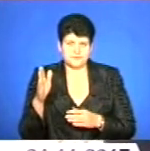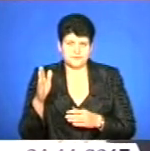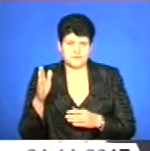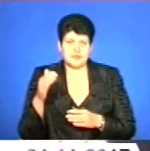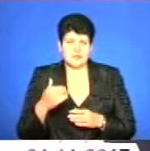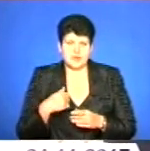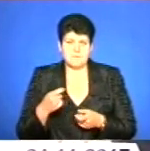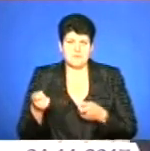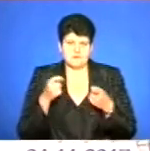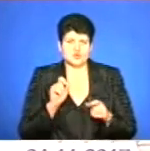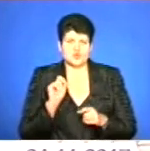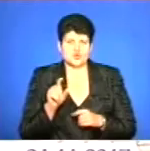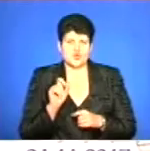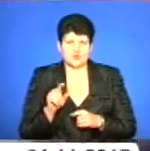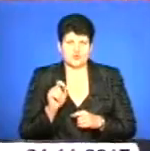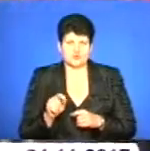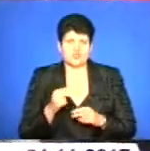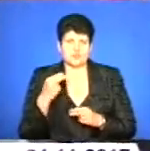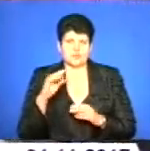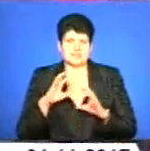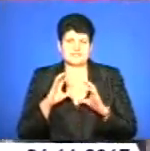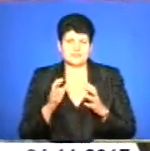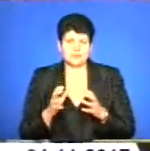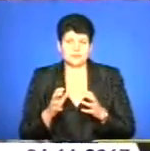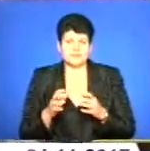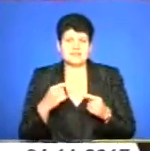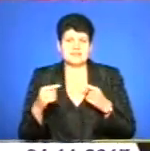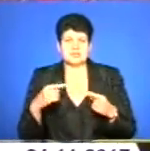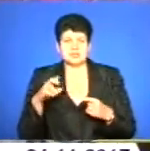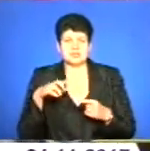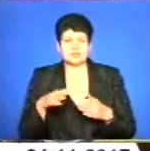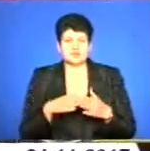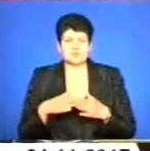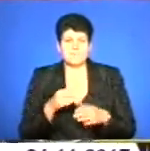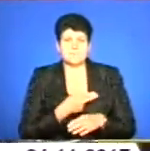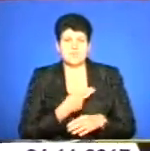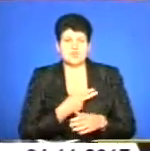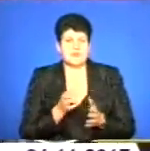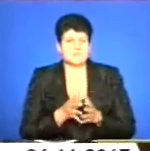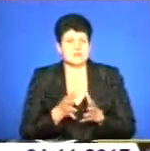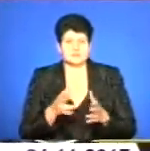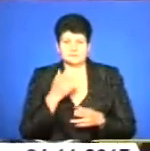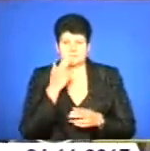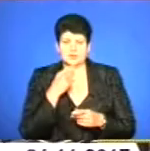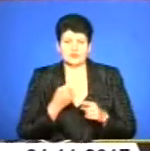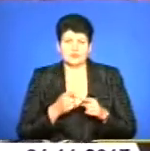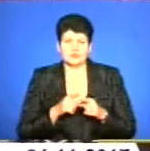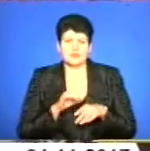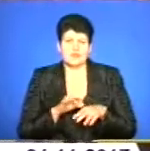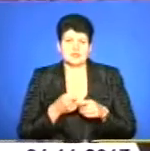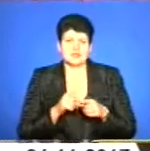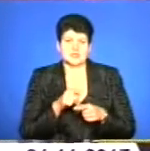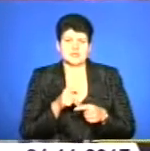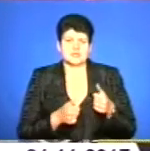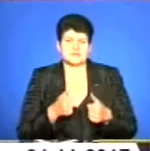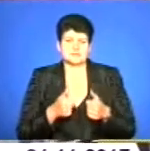в майбутньому я привезу золото на чемпіонат світу. З-поміж інших країн-сусідів Польща максимально пристосована до проведення такого рівня